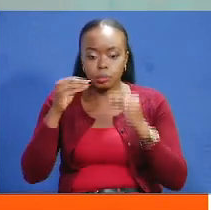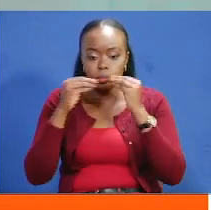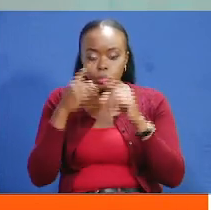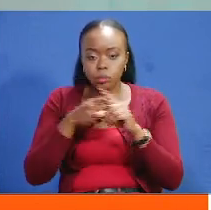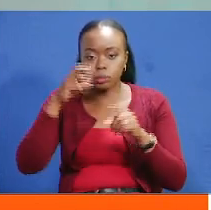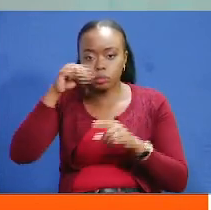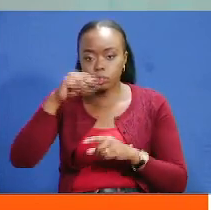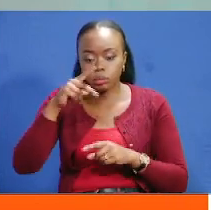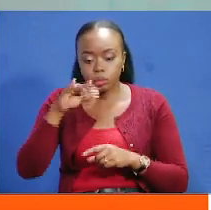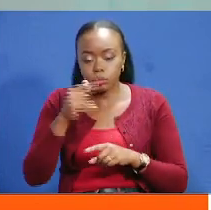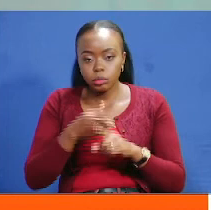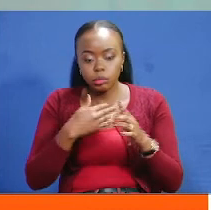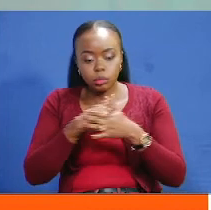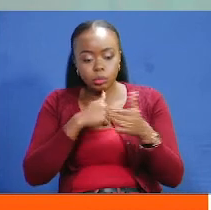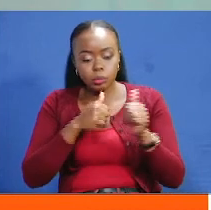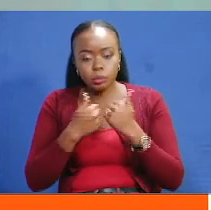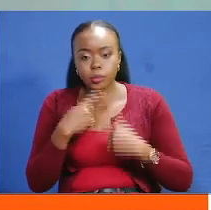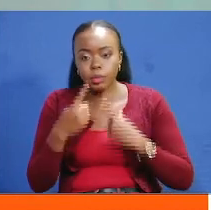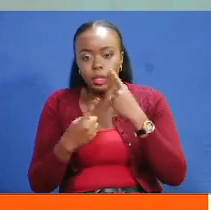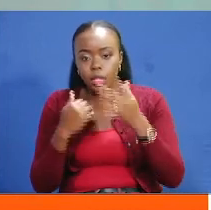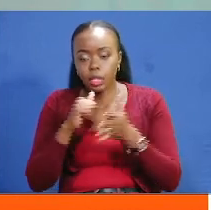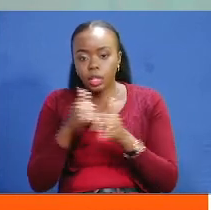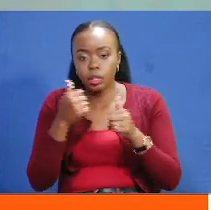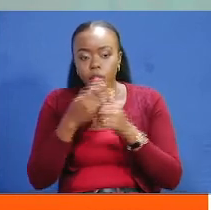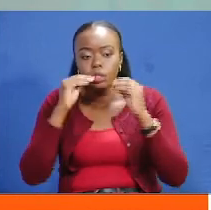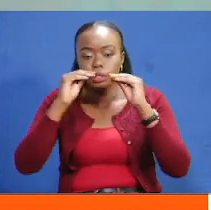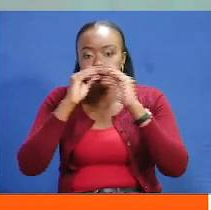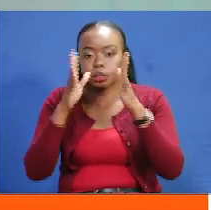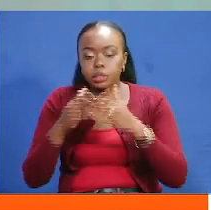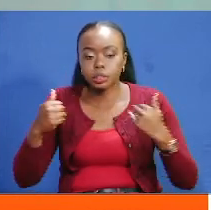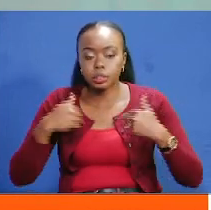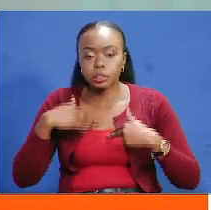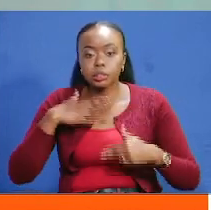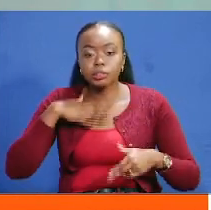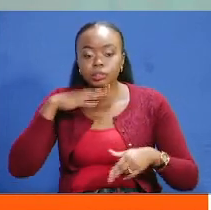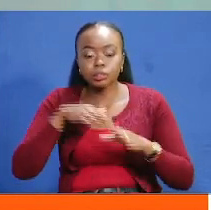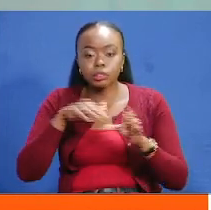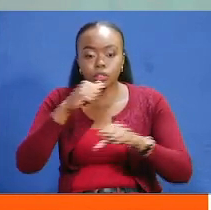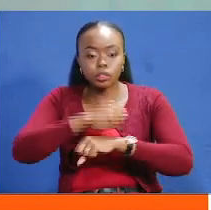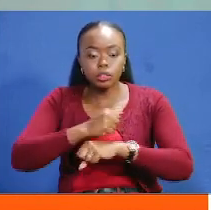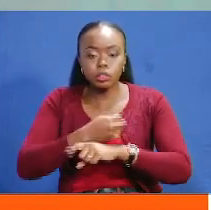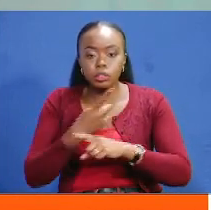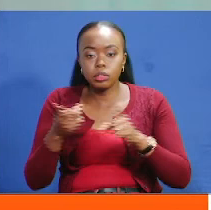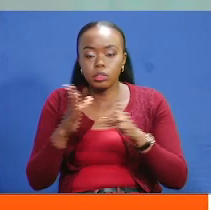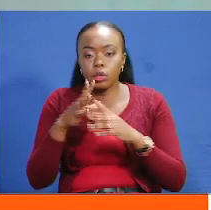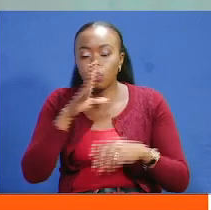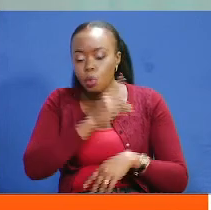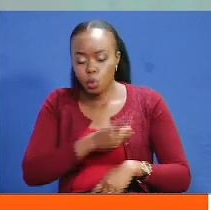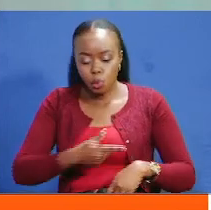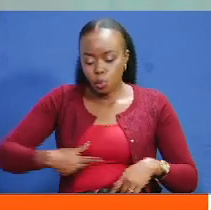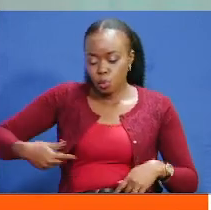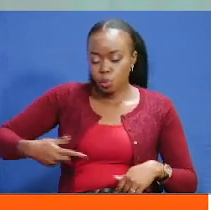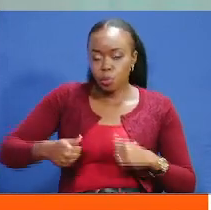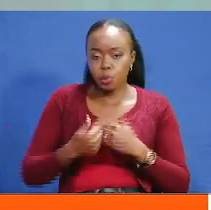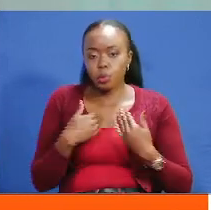kwa wabunge na wahisani baada ya madai kuwa wanafunzi wamekuwa wakizirai shuleni kutokana na baa la njaa.